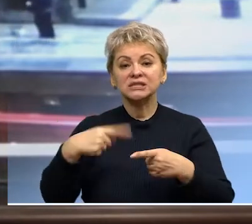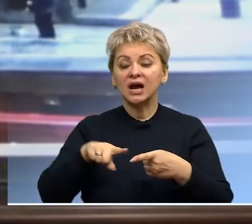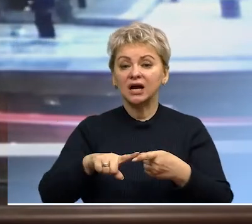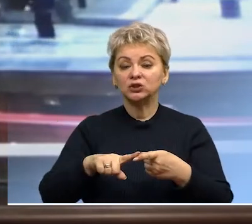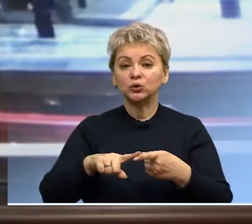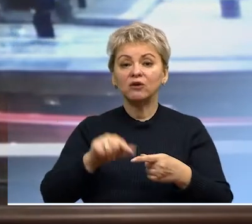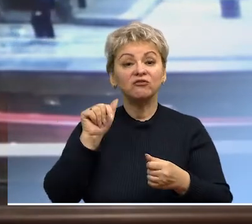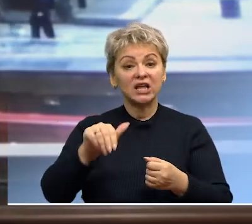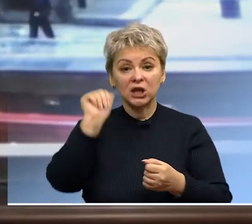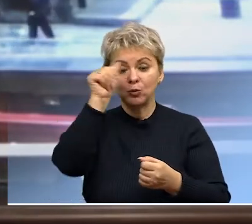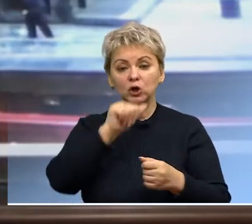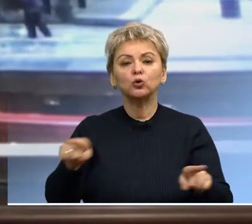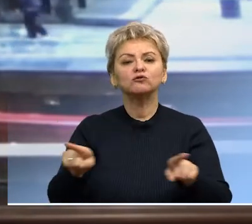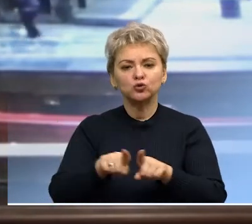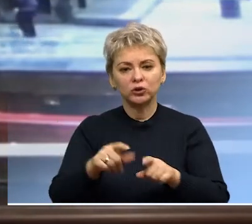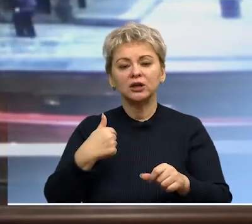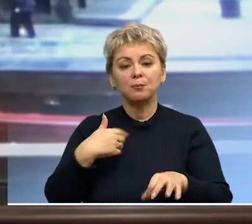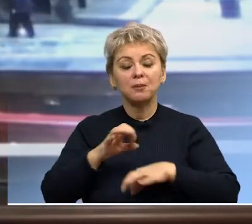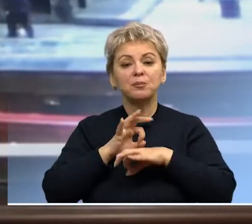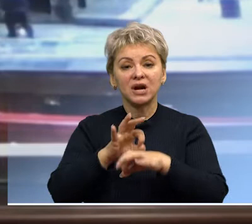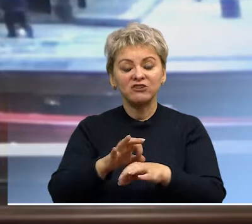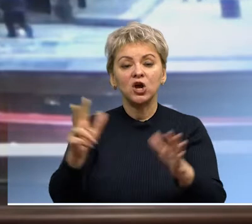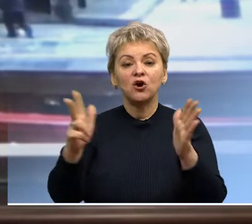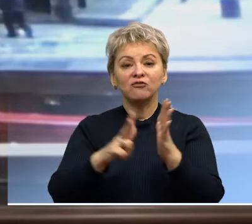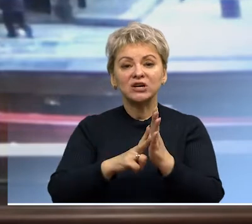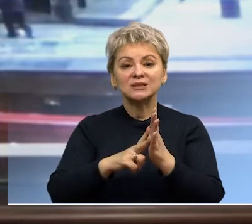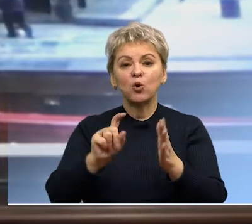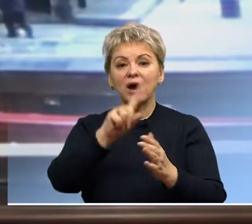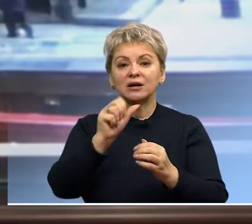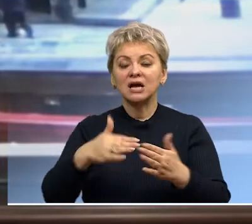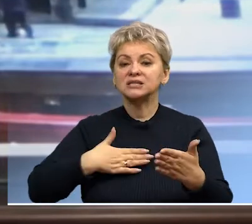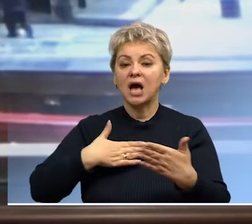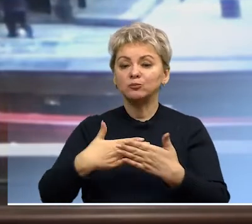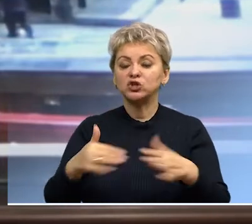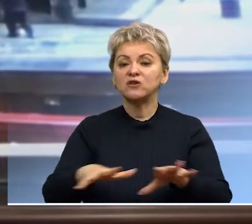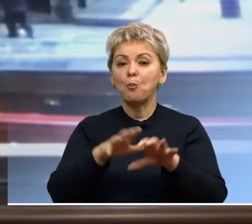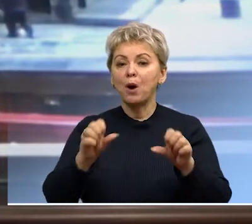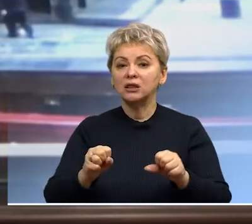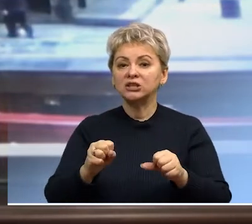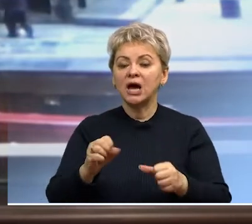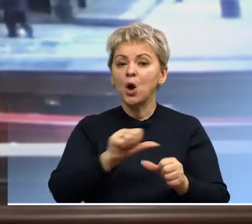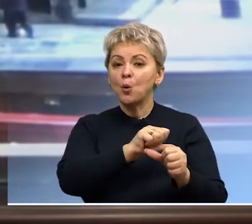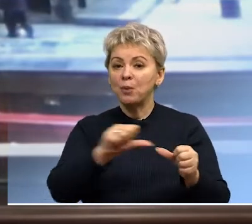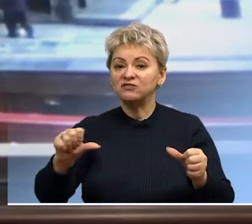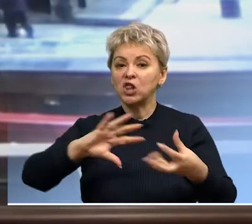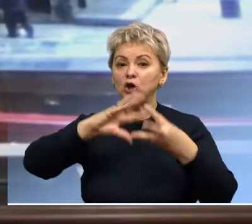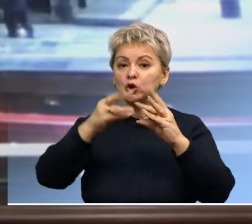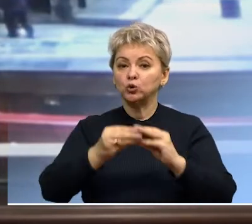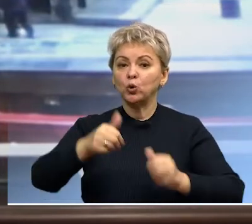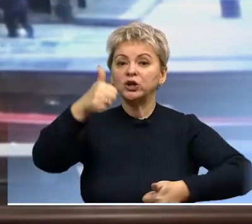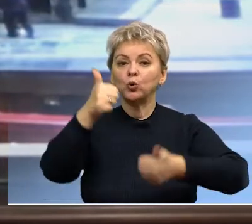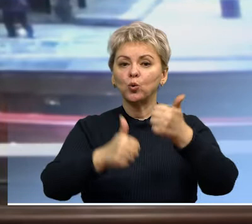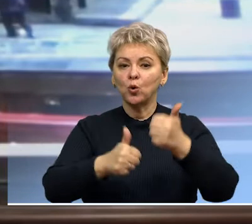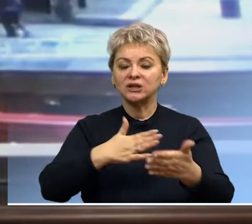событие, которое вот в этом году все-таки мы провели, в восьмой раз общественная палата подвела